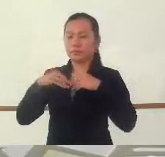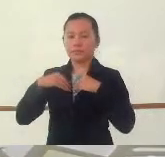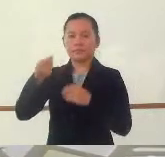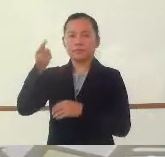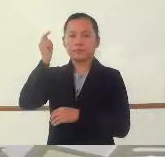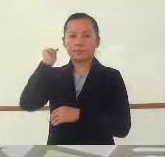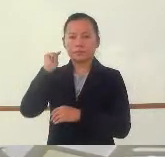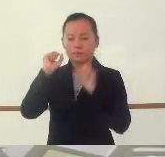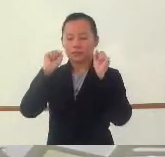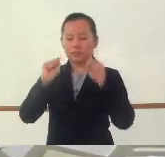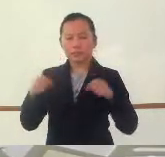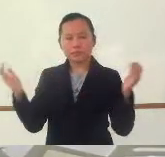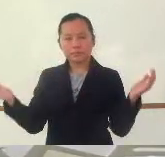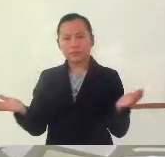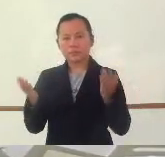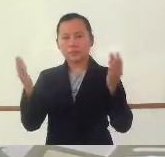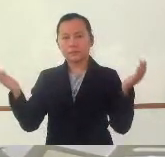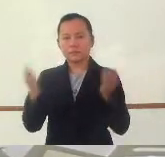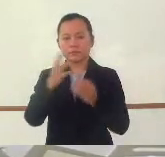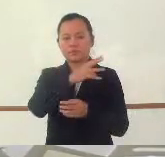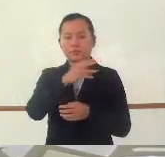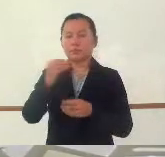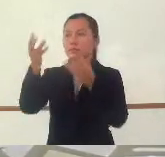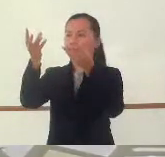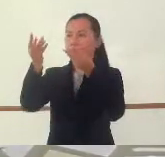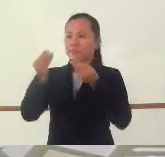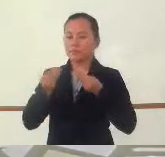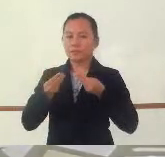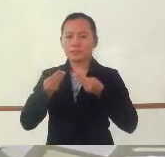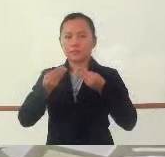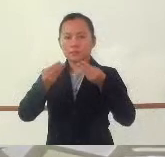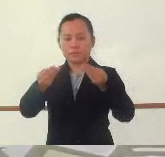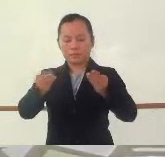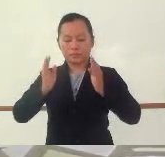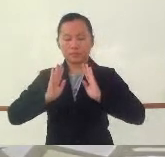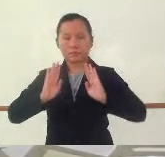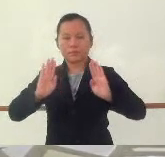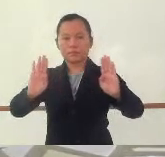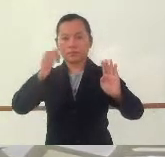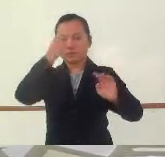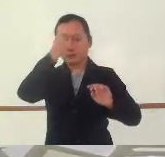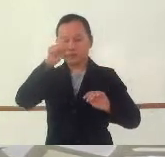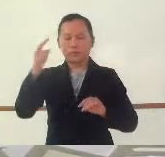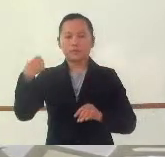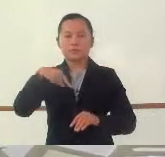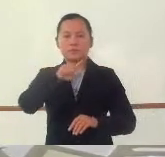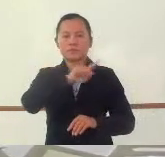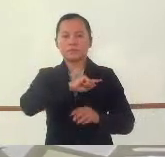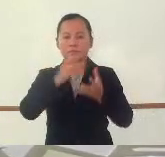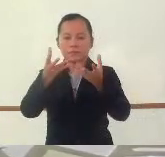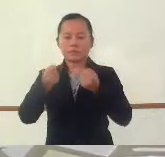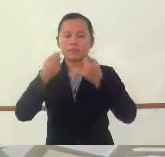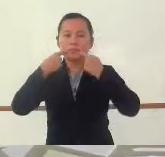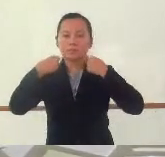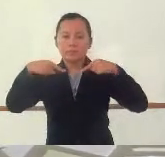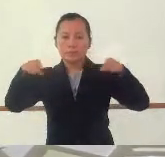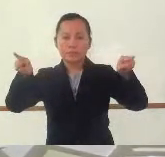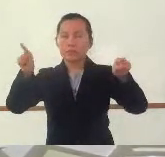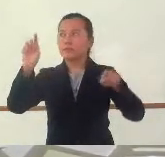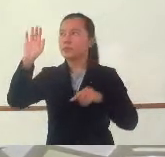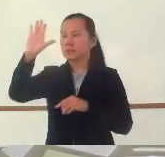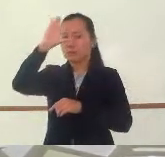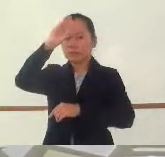dan memberikan keberanian kepada kami untuk mewartakan Putramu,